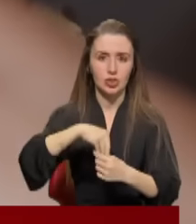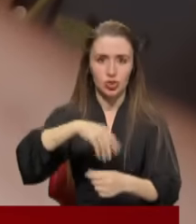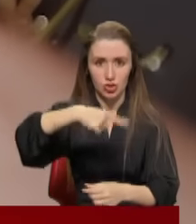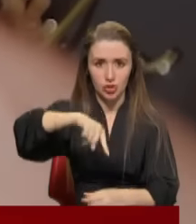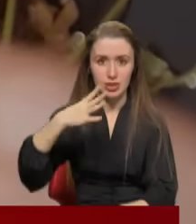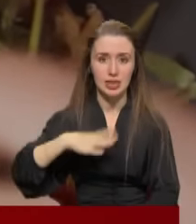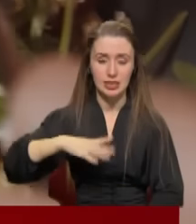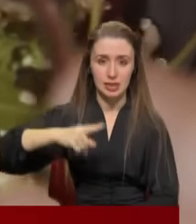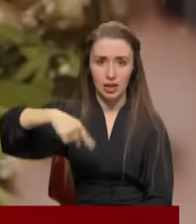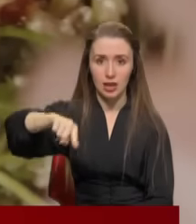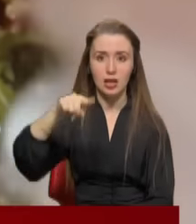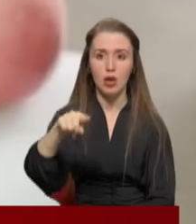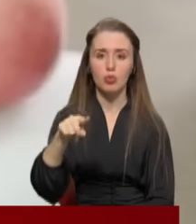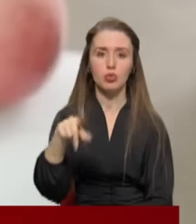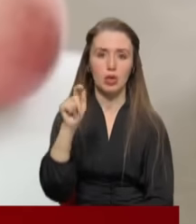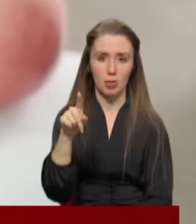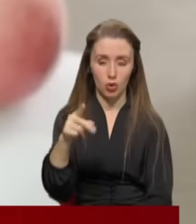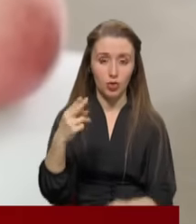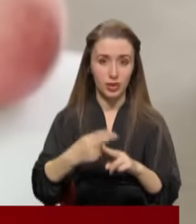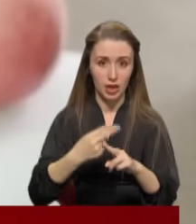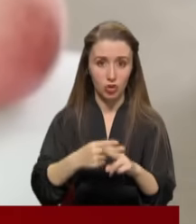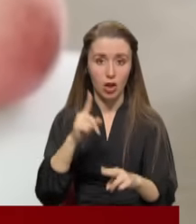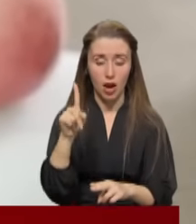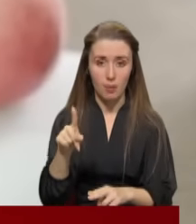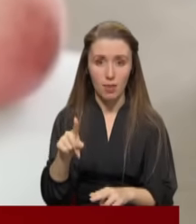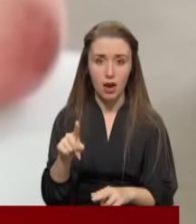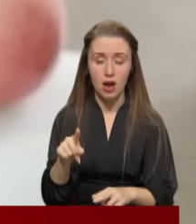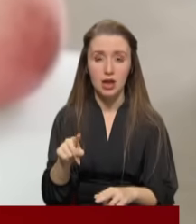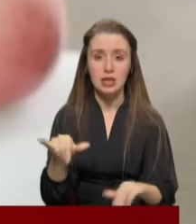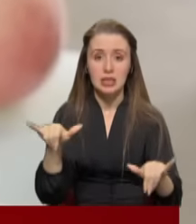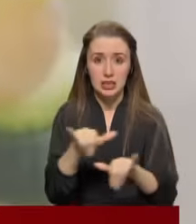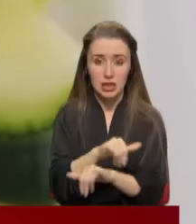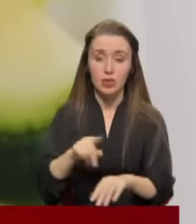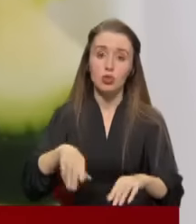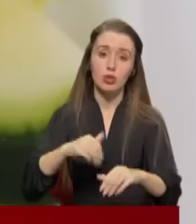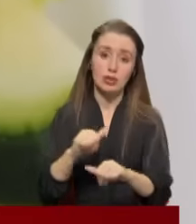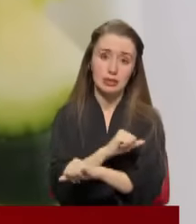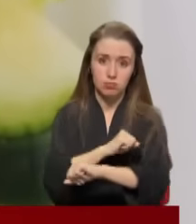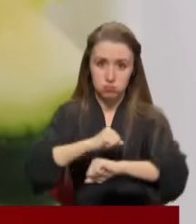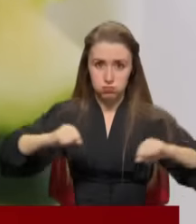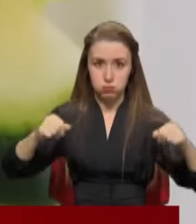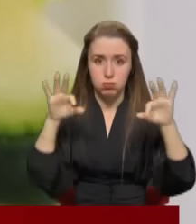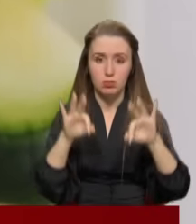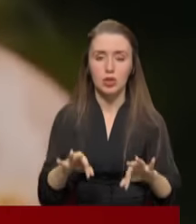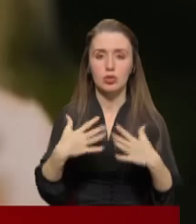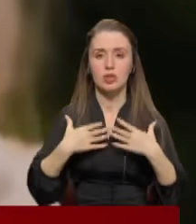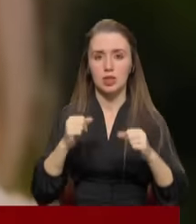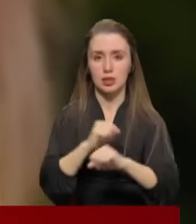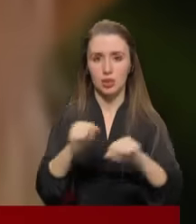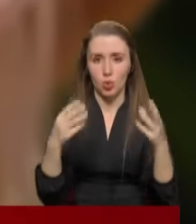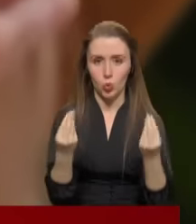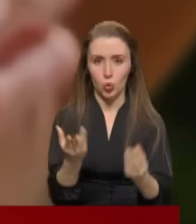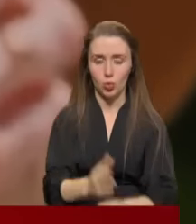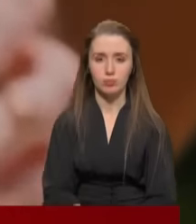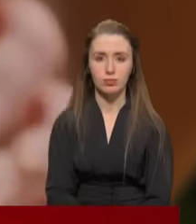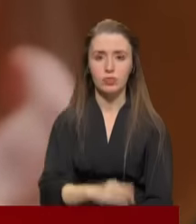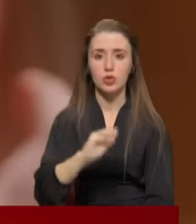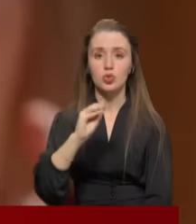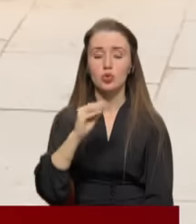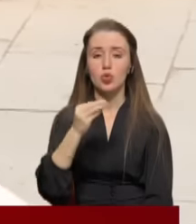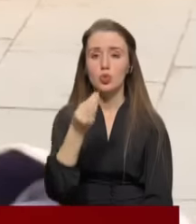çoğu kadın bu yöntemlere başvuruyor ama ya verdikleri kiloları hızla geri alıyor ya da sağlıklarını kaybediyorlar. Çocuk